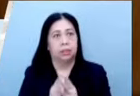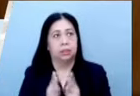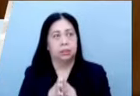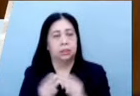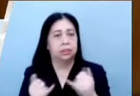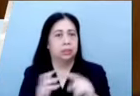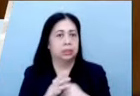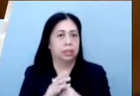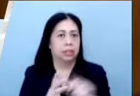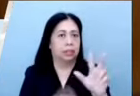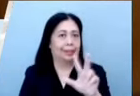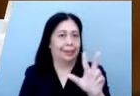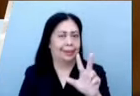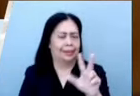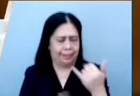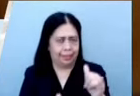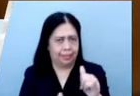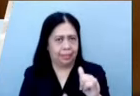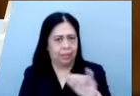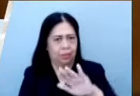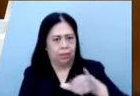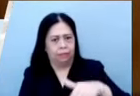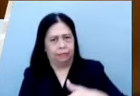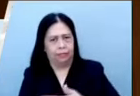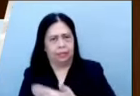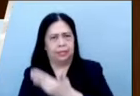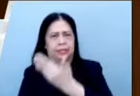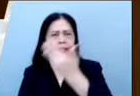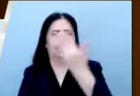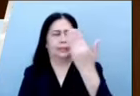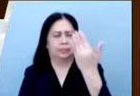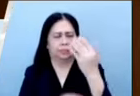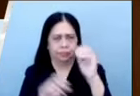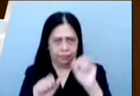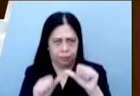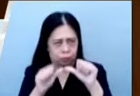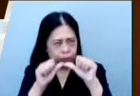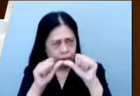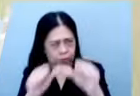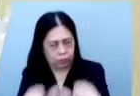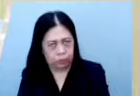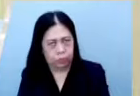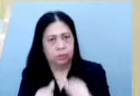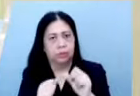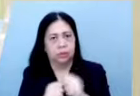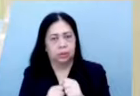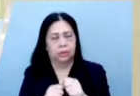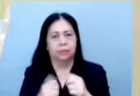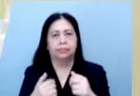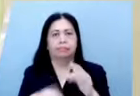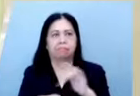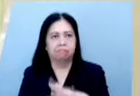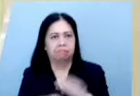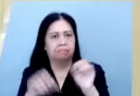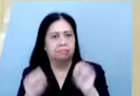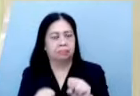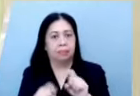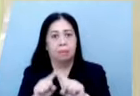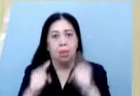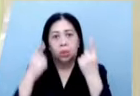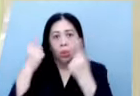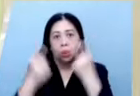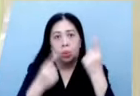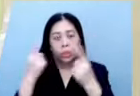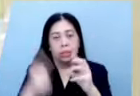3 o'clock and we can finish until wee hours in the morning. We can make session earlier. Pero pangamba ng makabayan bloc